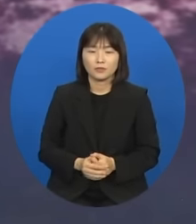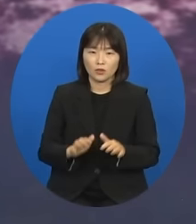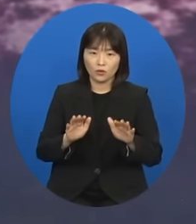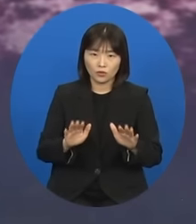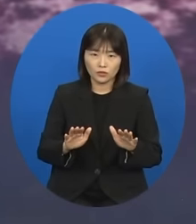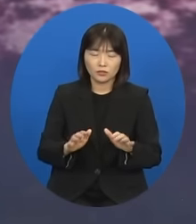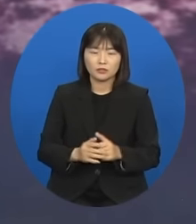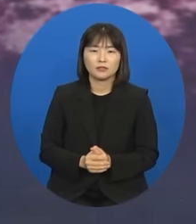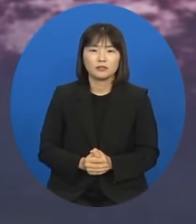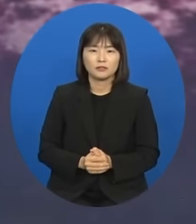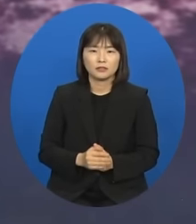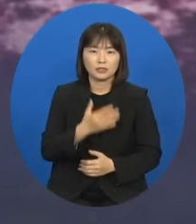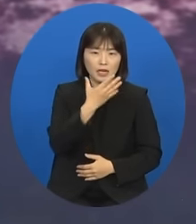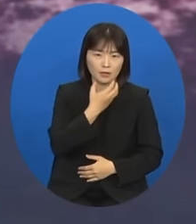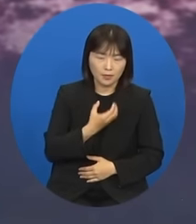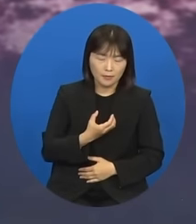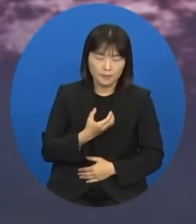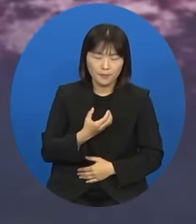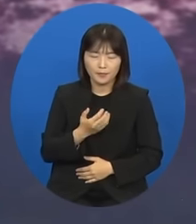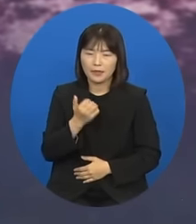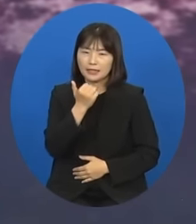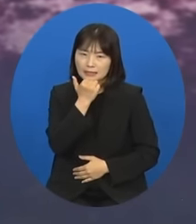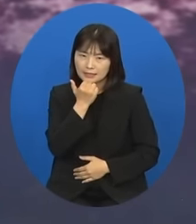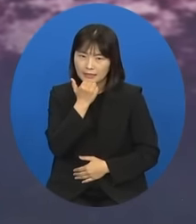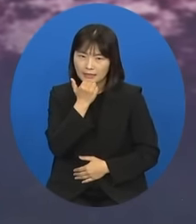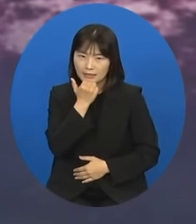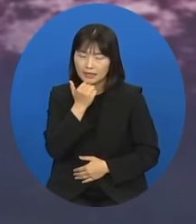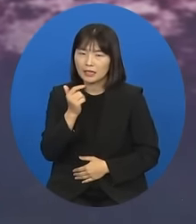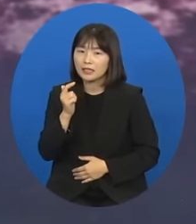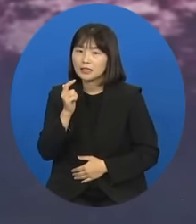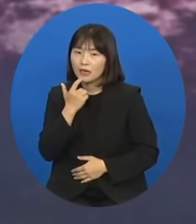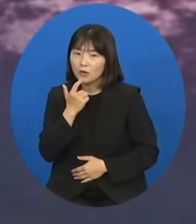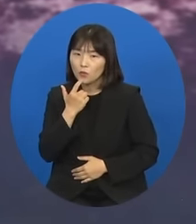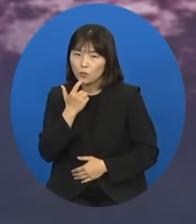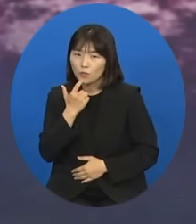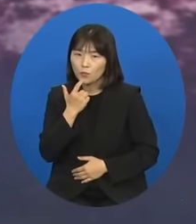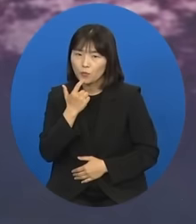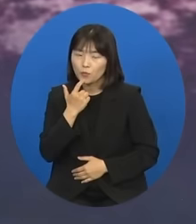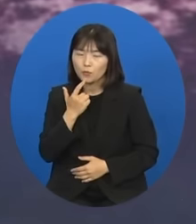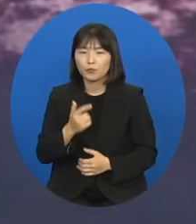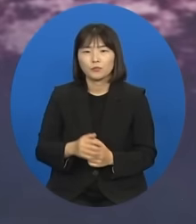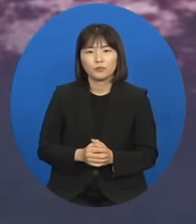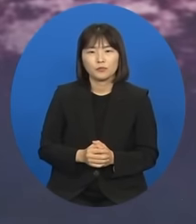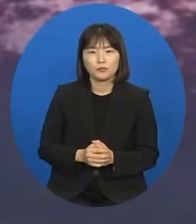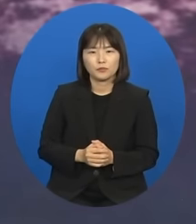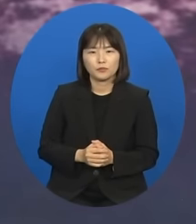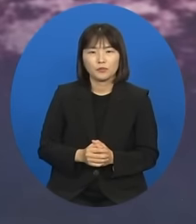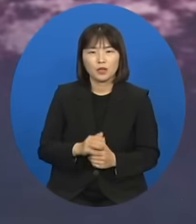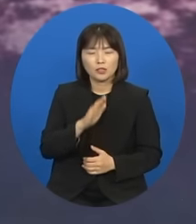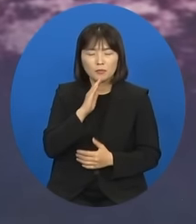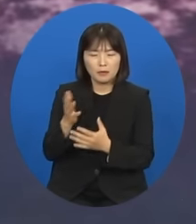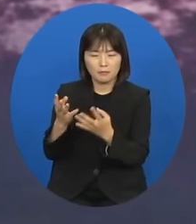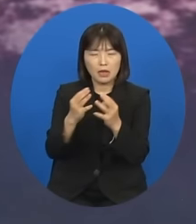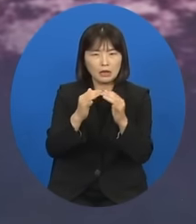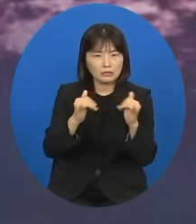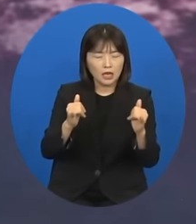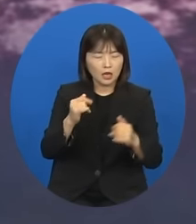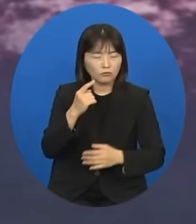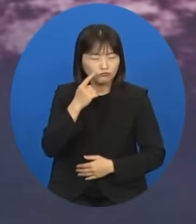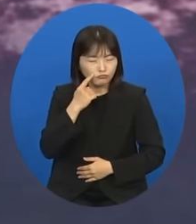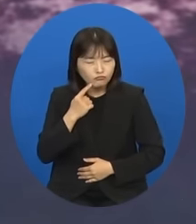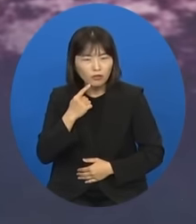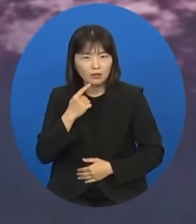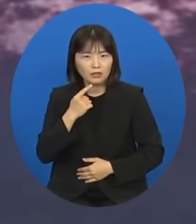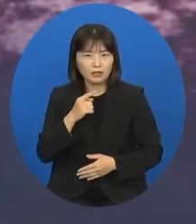우리는 아브라함과 이삭과이 야곱이라고 하는 소위 정말 많은 사람들이 부러워할 만한